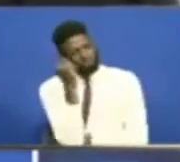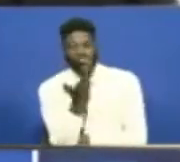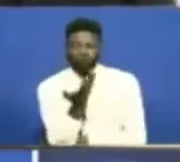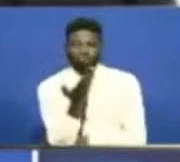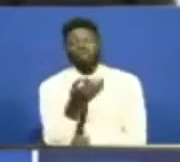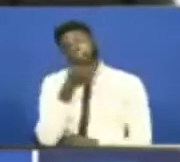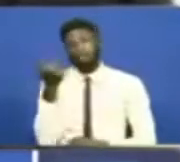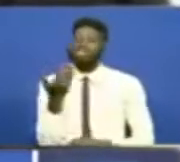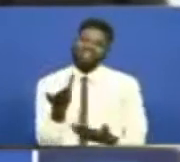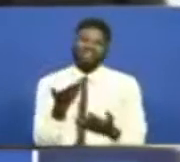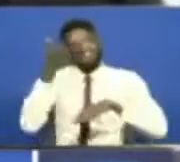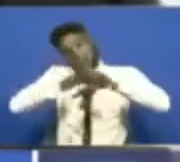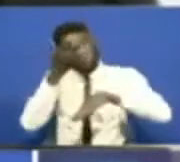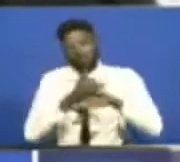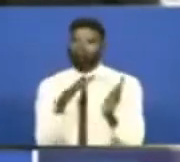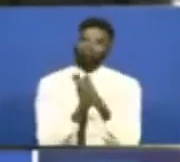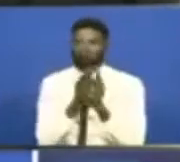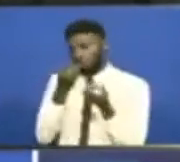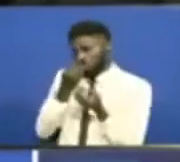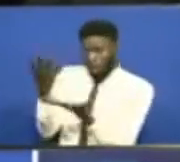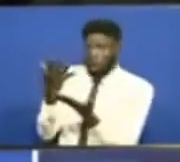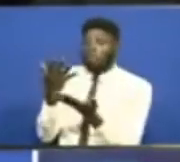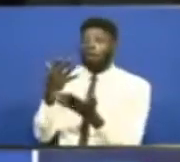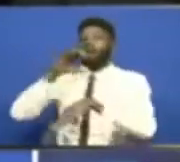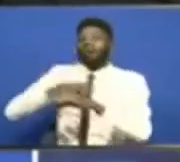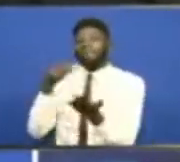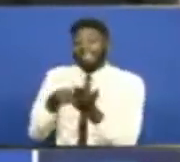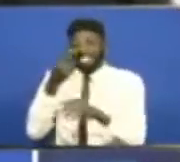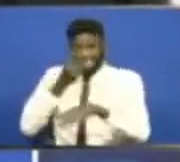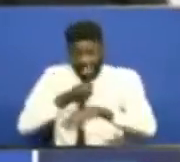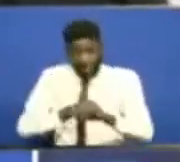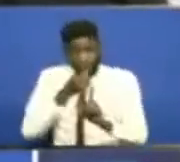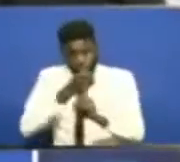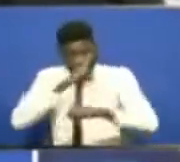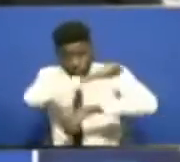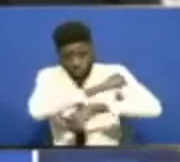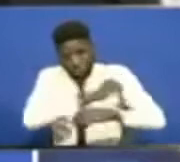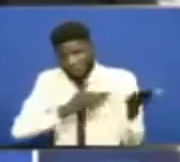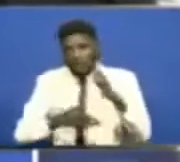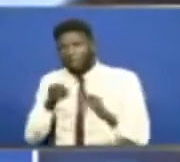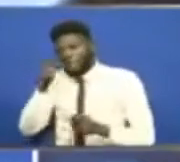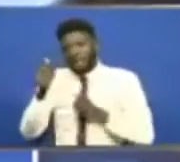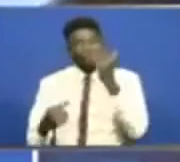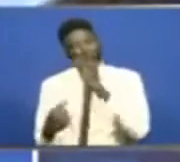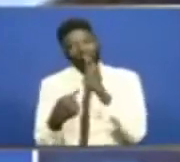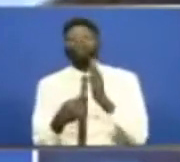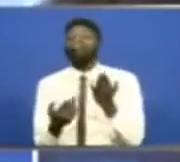akaona waje afake apate pesa ndio akitoka shule aje anunue mavazi avae kama watoto wengine.